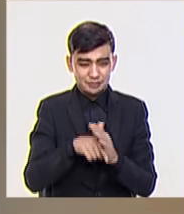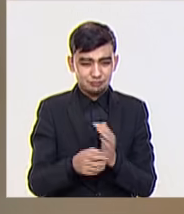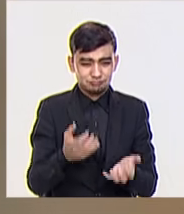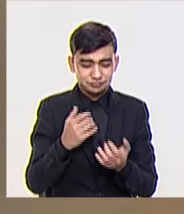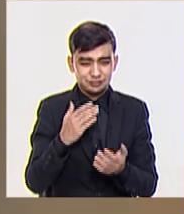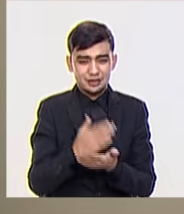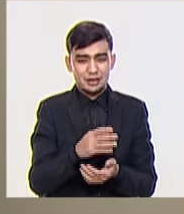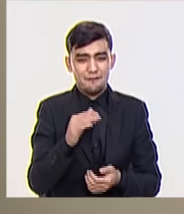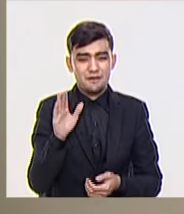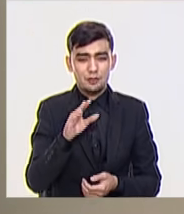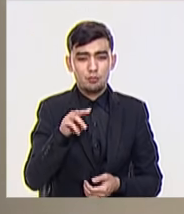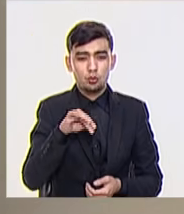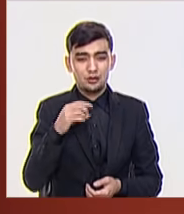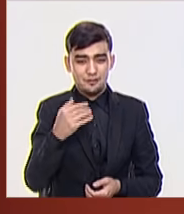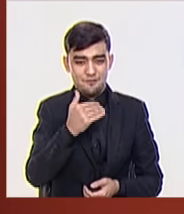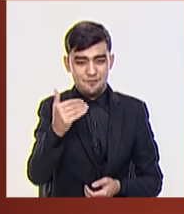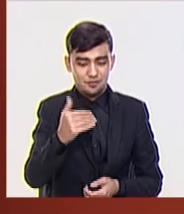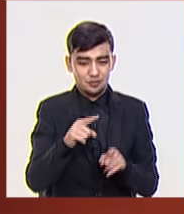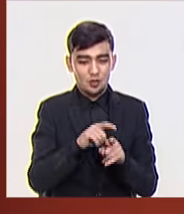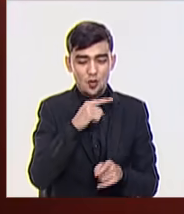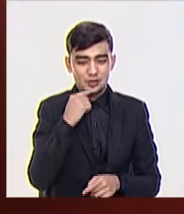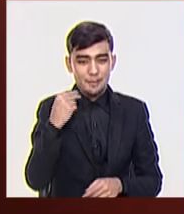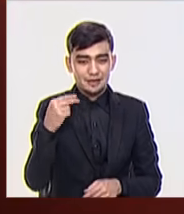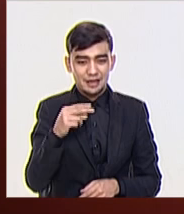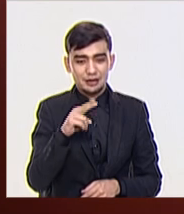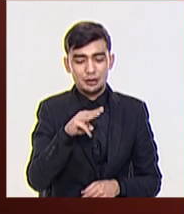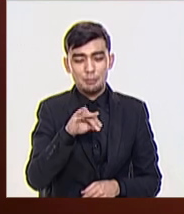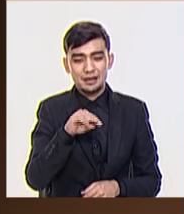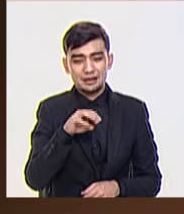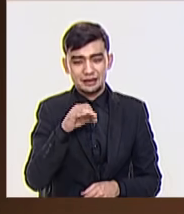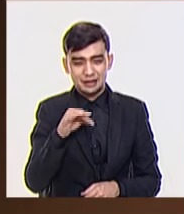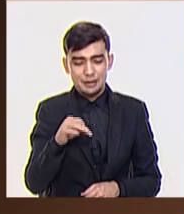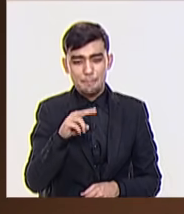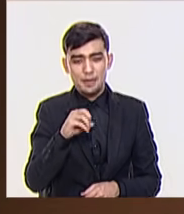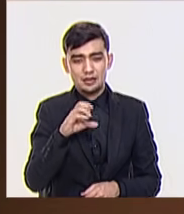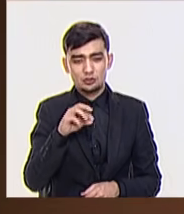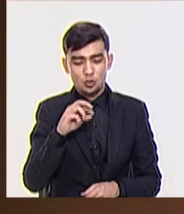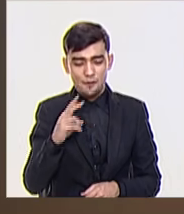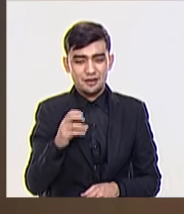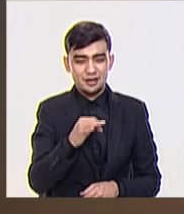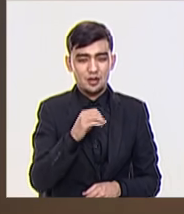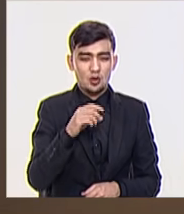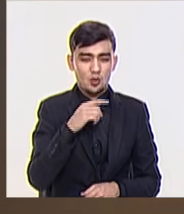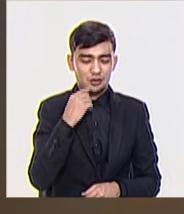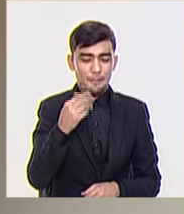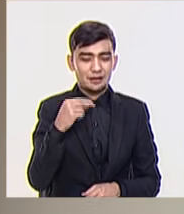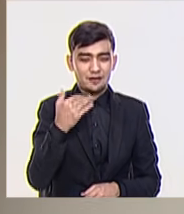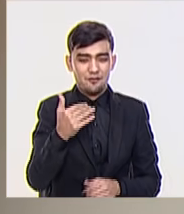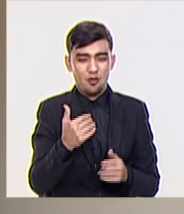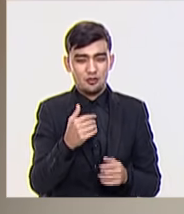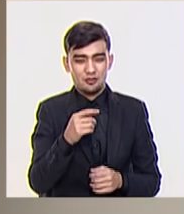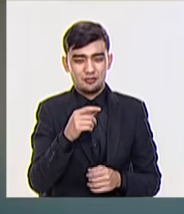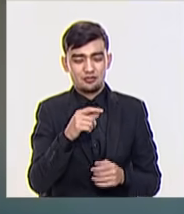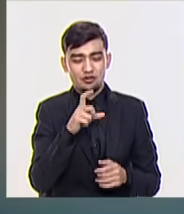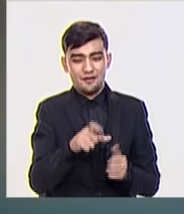сарай Владимир Путинге тиесілі. Ал Ресей президенті Дмитрий Песков, Ресей президентінің хатшысы, баспасөз хатшысы Дмитрий